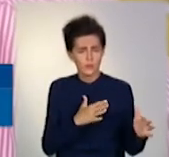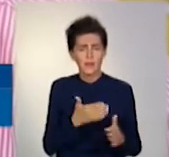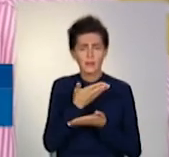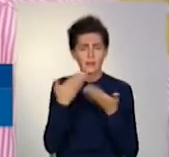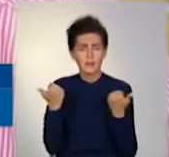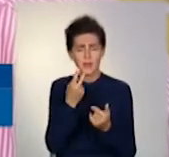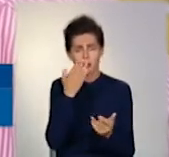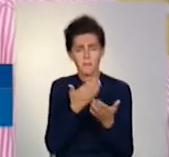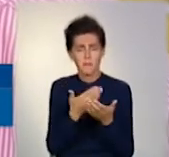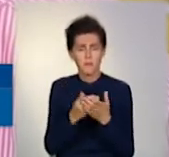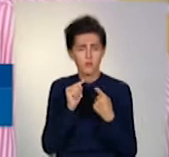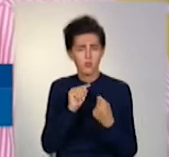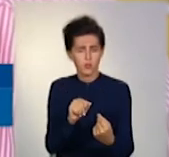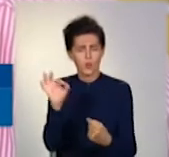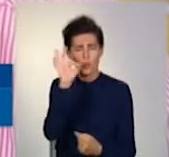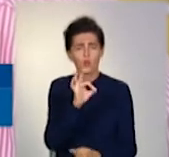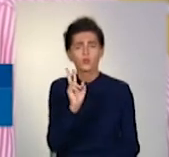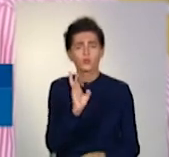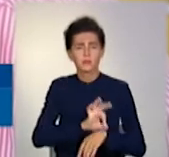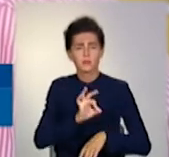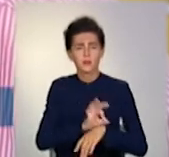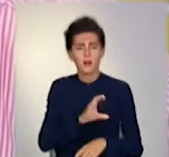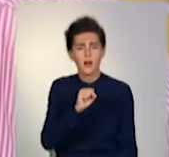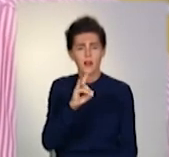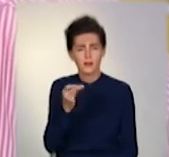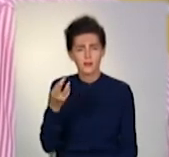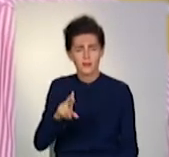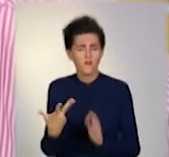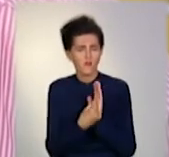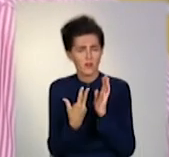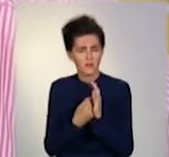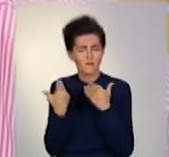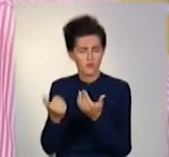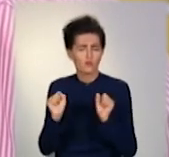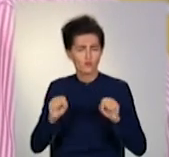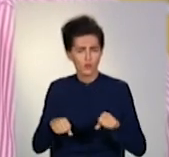нету противопоказаний для вакцинации. То есть